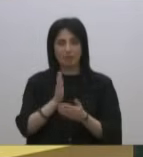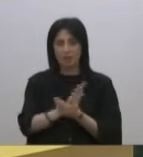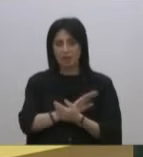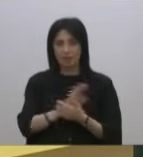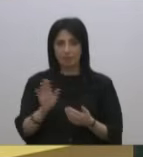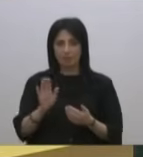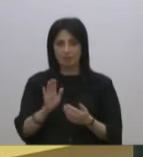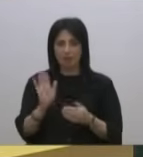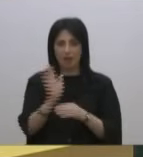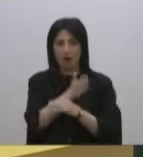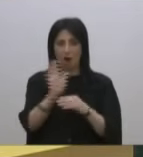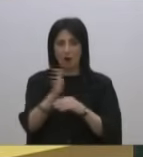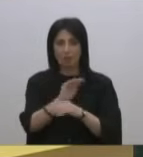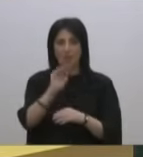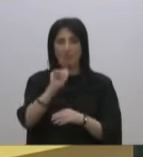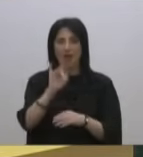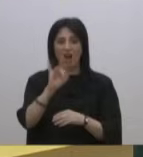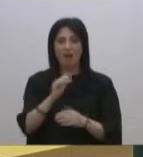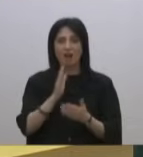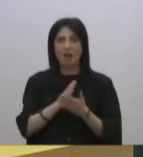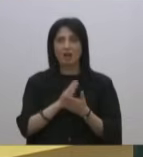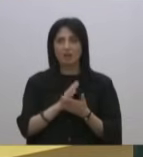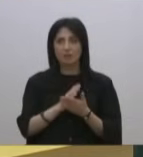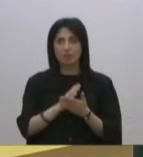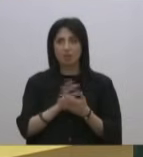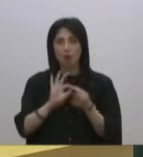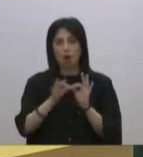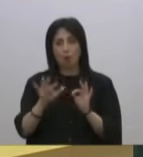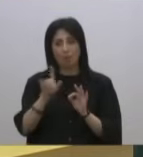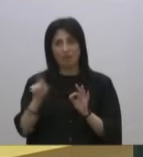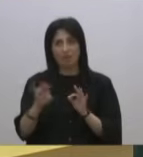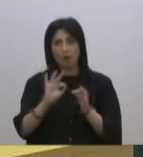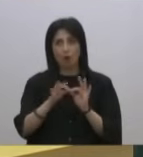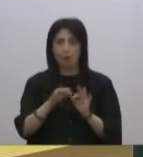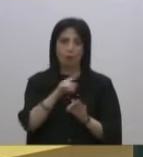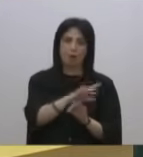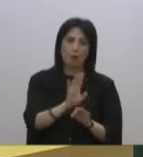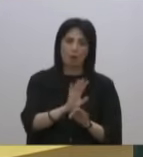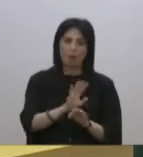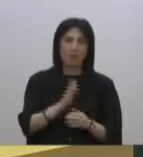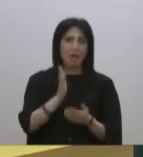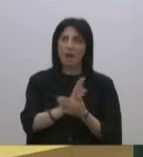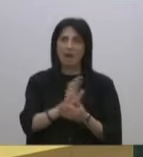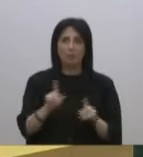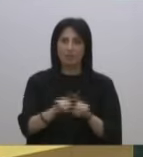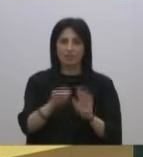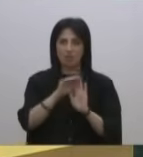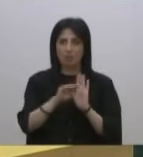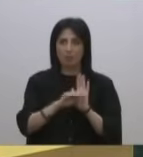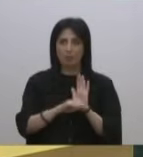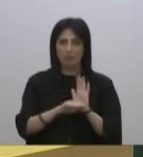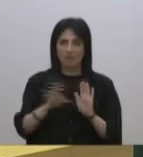აქვს დაყოფილი ფარა, ვრცელდება კონკრეტულ ქვეყანაზე და კონკრეტულზე არ არსებობს ესეთი